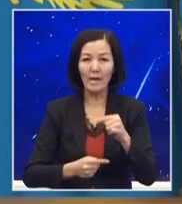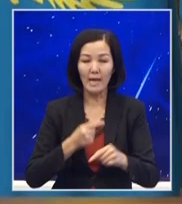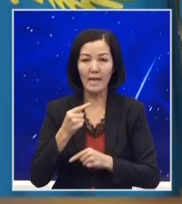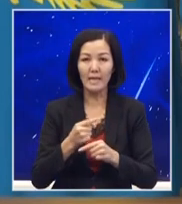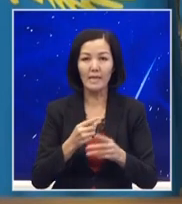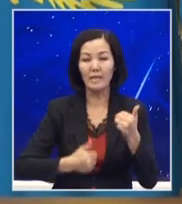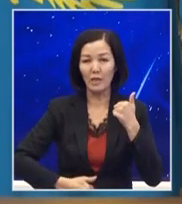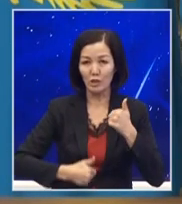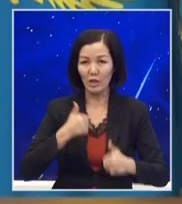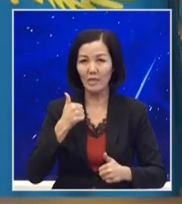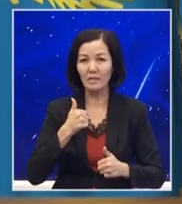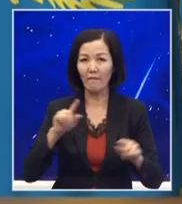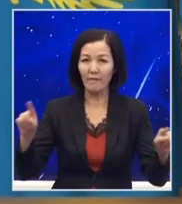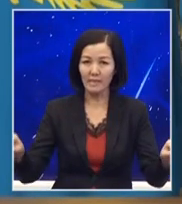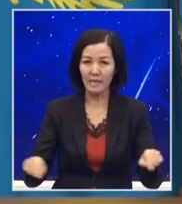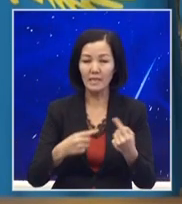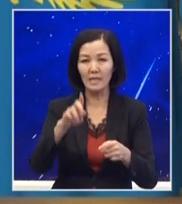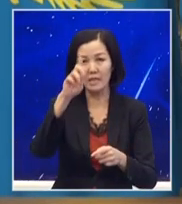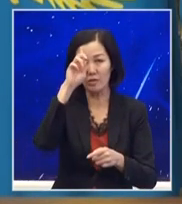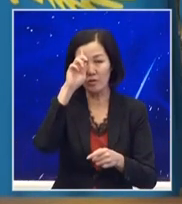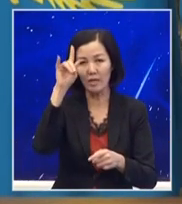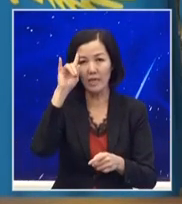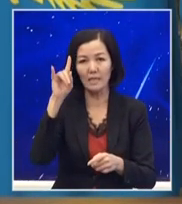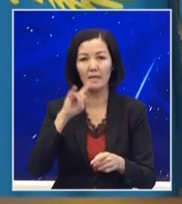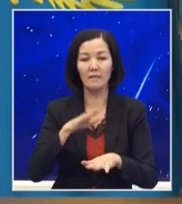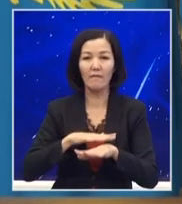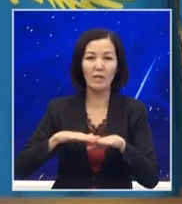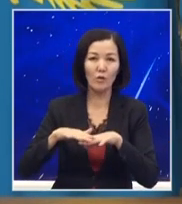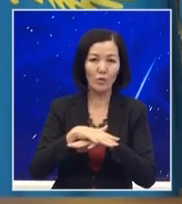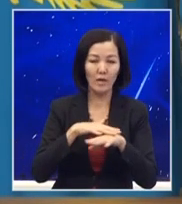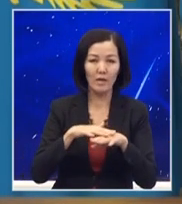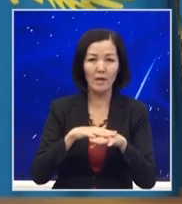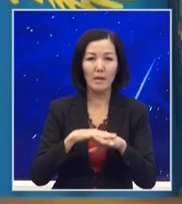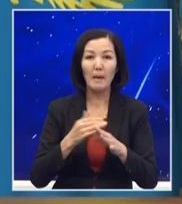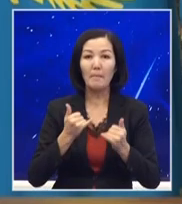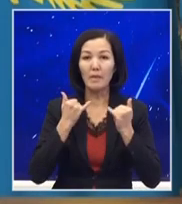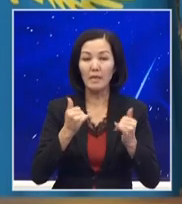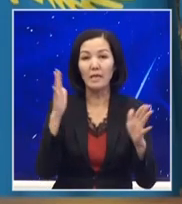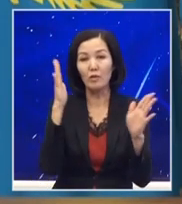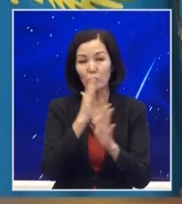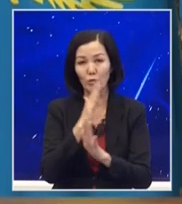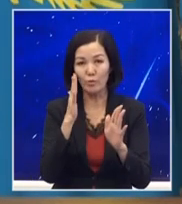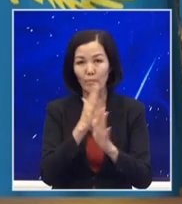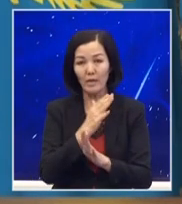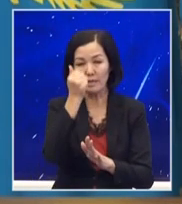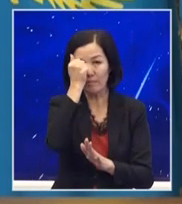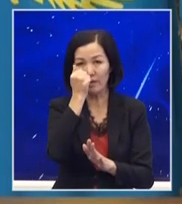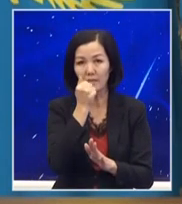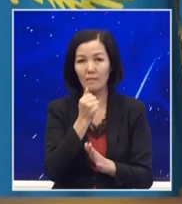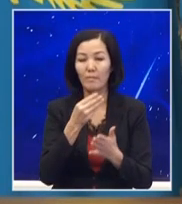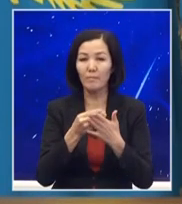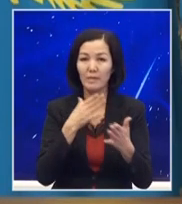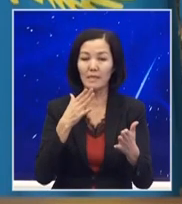эта честь возродить государственность казахской нации. Благодарен судьбе за этот бесценный